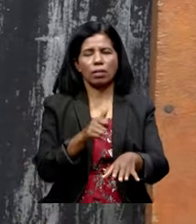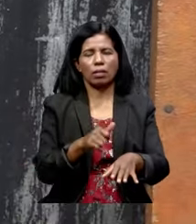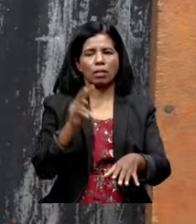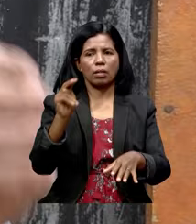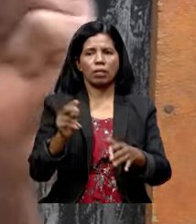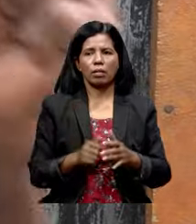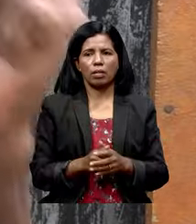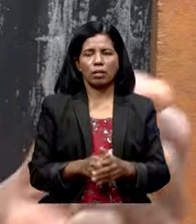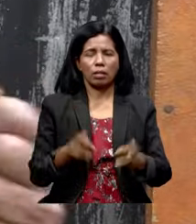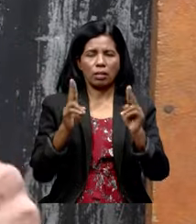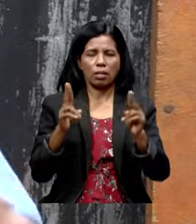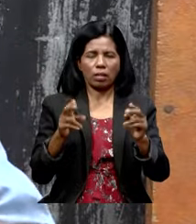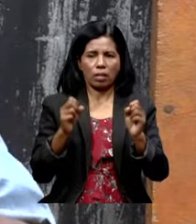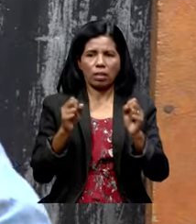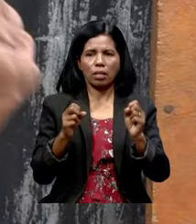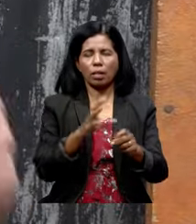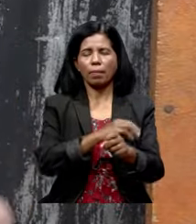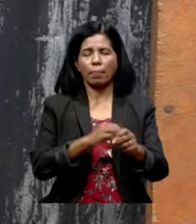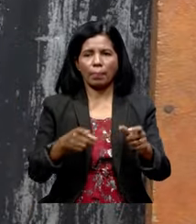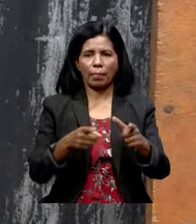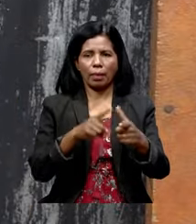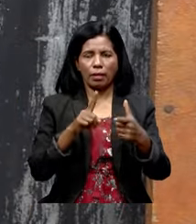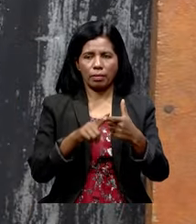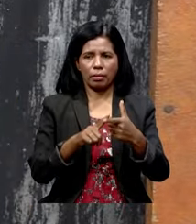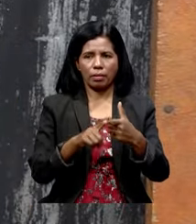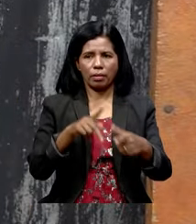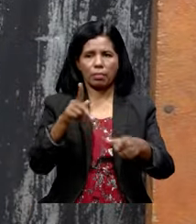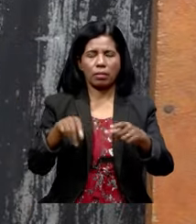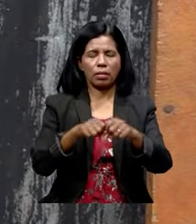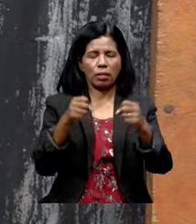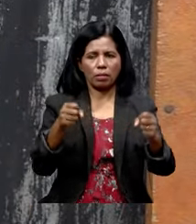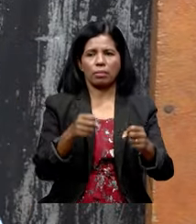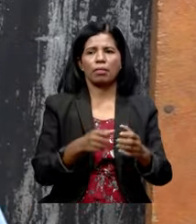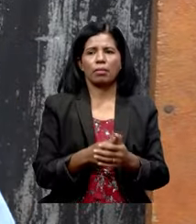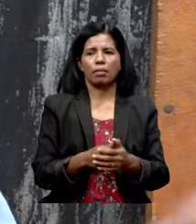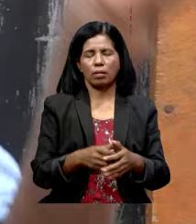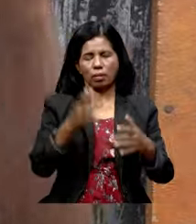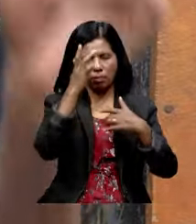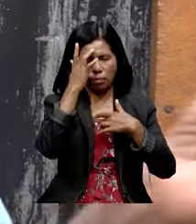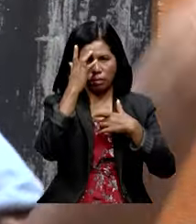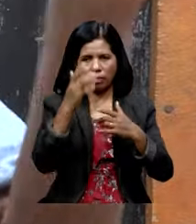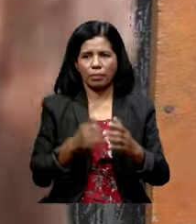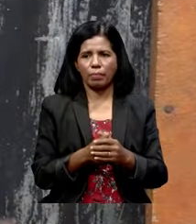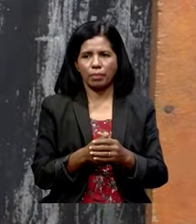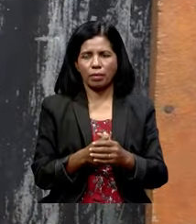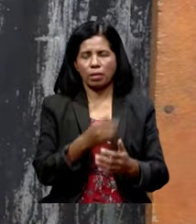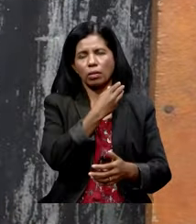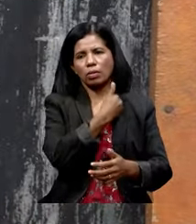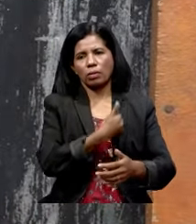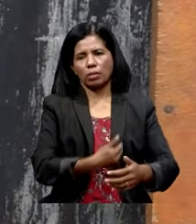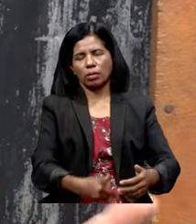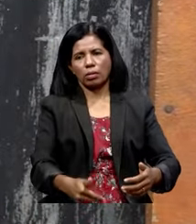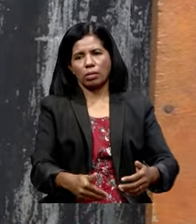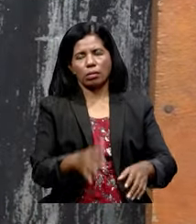sore date ni lima nak dera hansa be ay mak tarutu, emas siluai mak tarutu, nampak ni mors ni kan saya sorin deh, ni